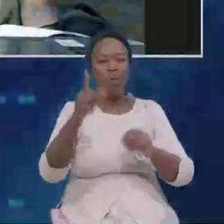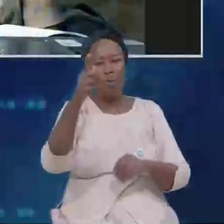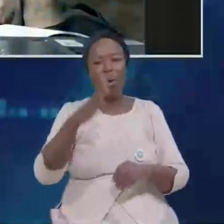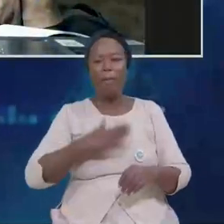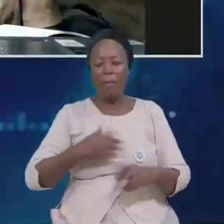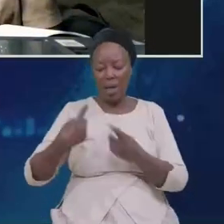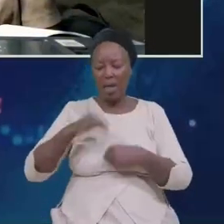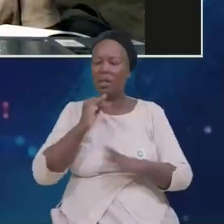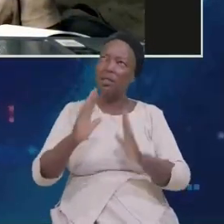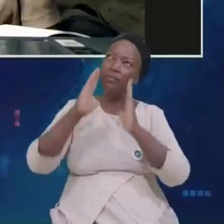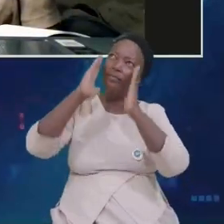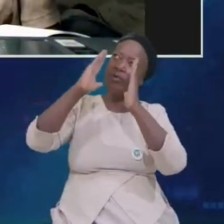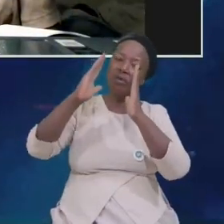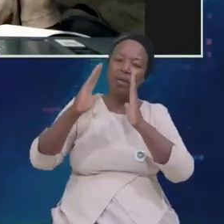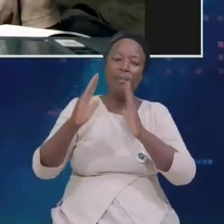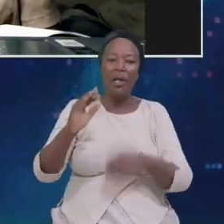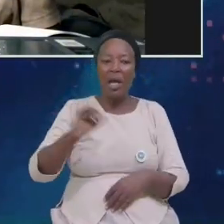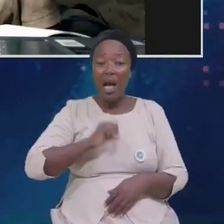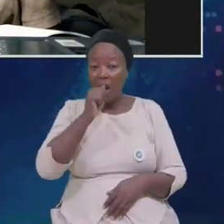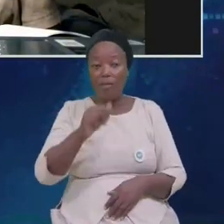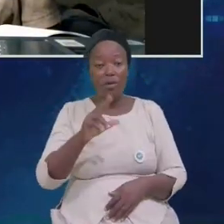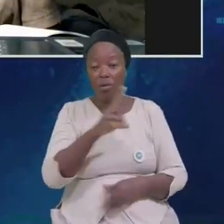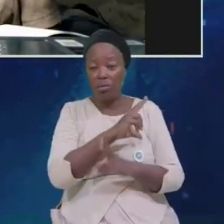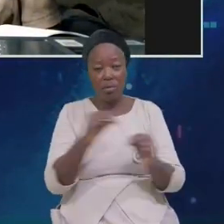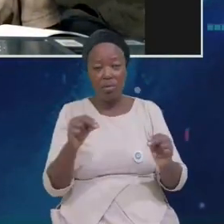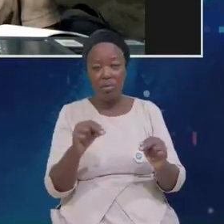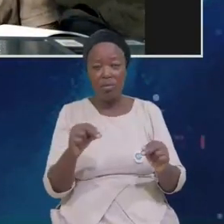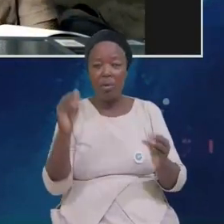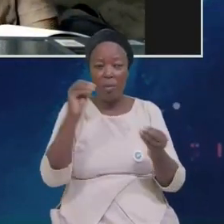est affermi au Dieu. Je ne